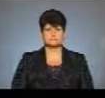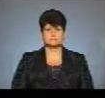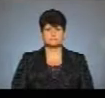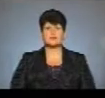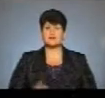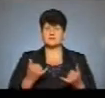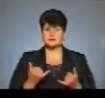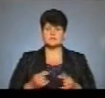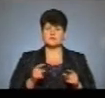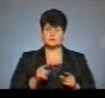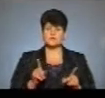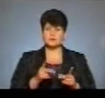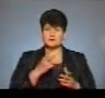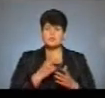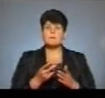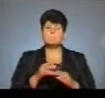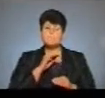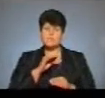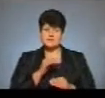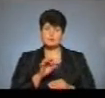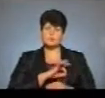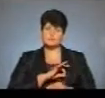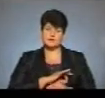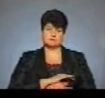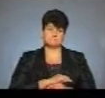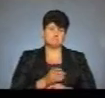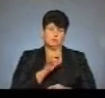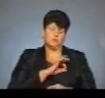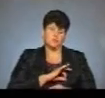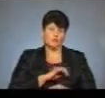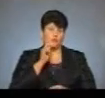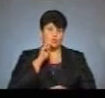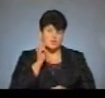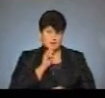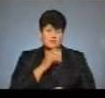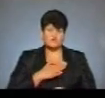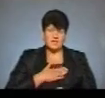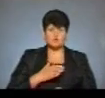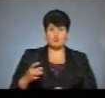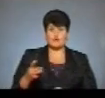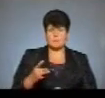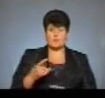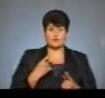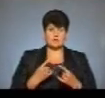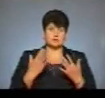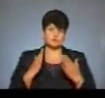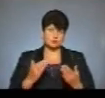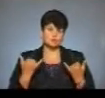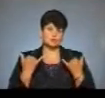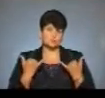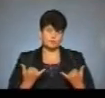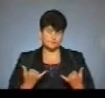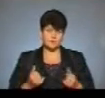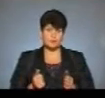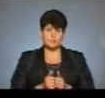Тим, хто зараз з нами. Які професії користуватимуться попитом в Україні, зокрема і в нашому регіоні, говоритимемо сьогодні. Поряд